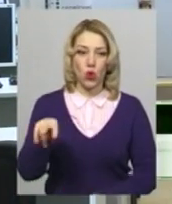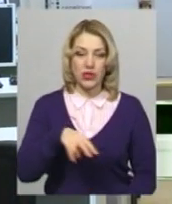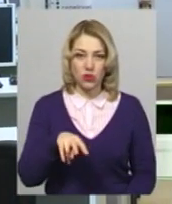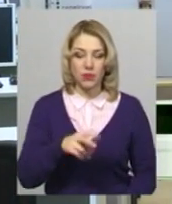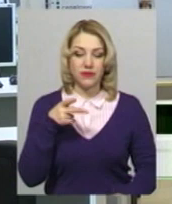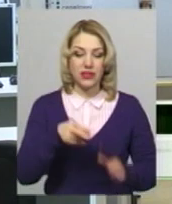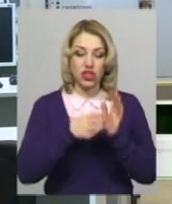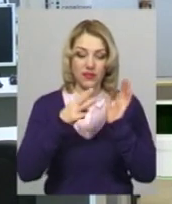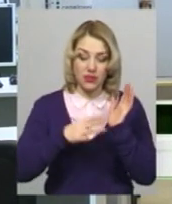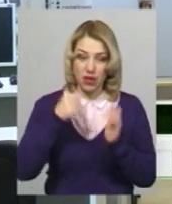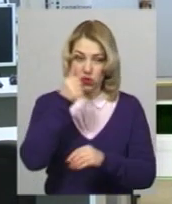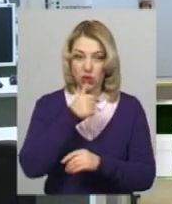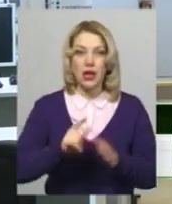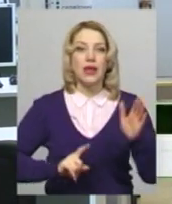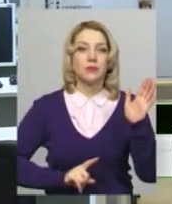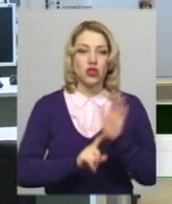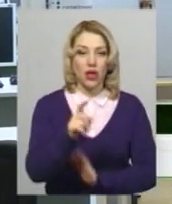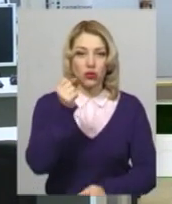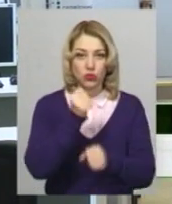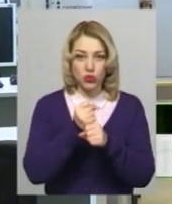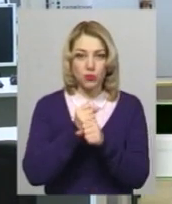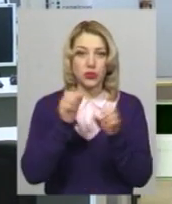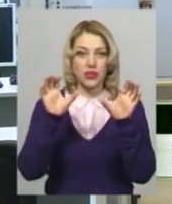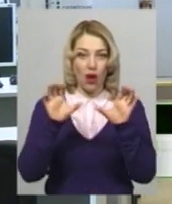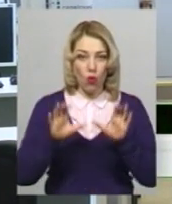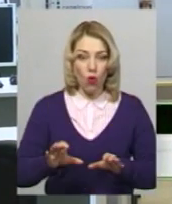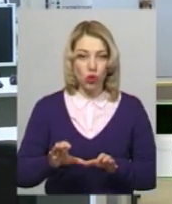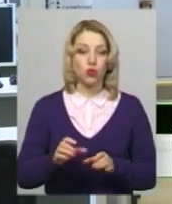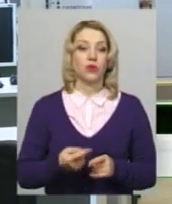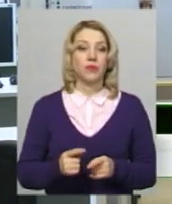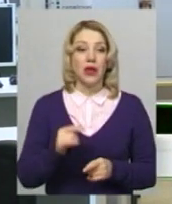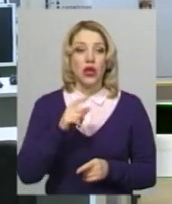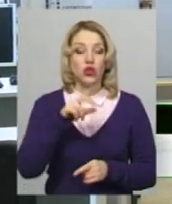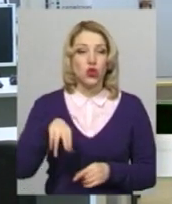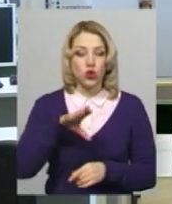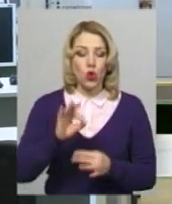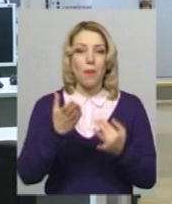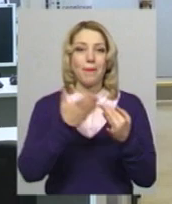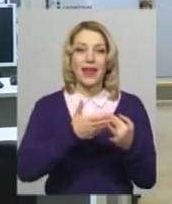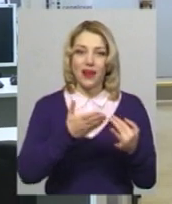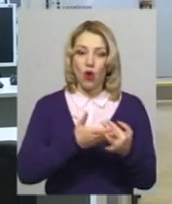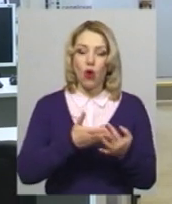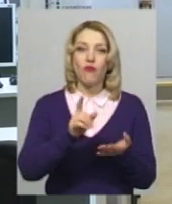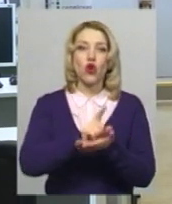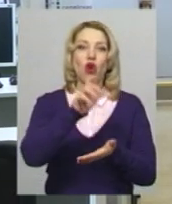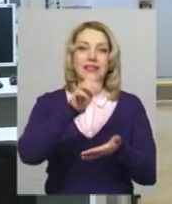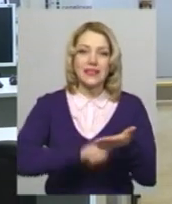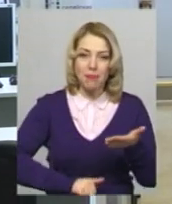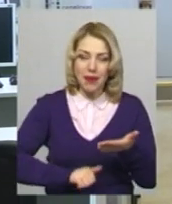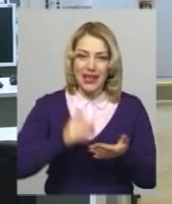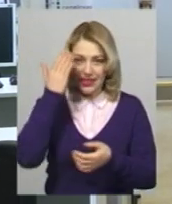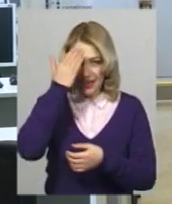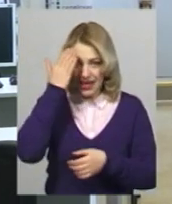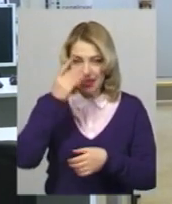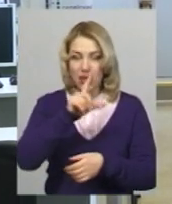року з моменту вступу закону в силу щодо спільного розмитнення транспортних засобів, які були